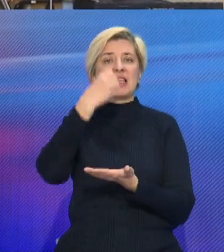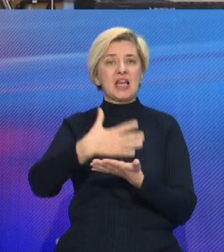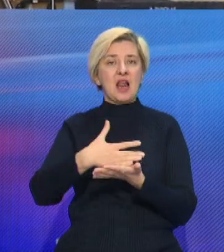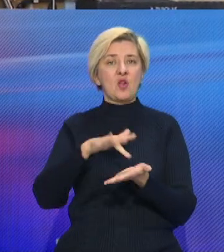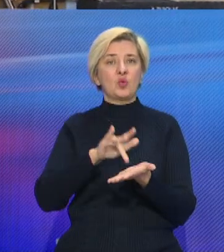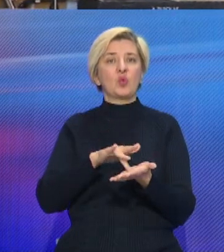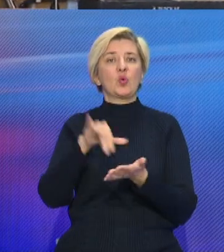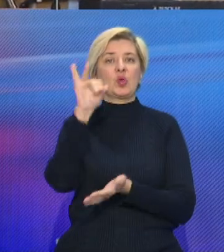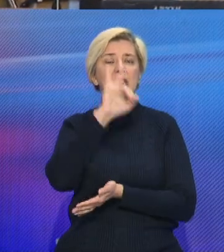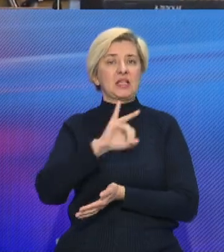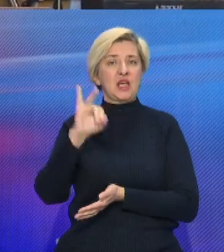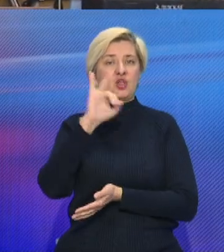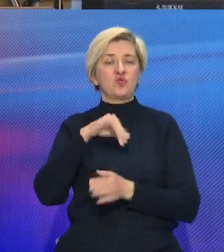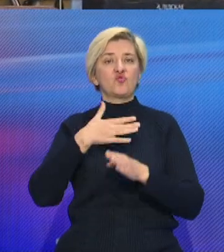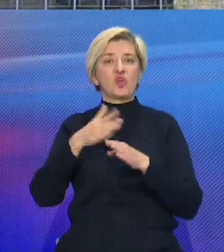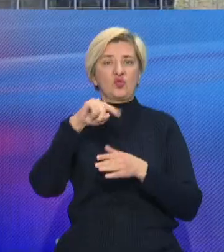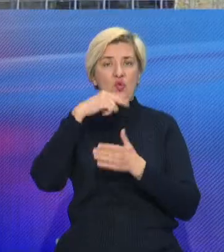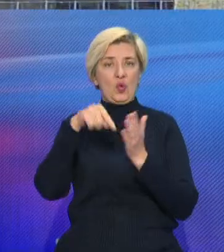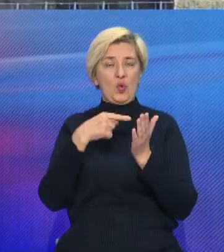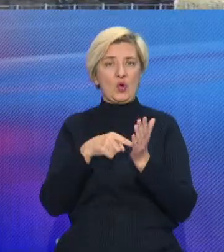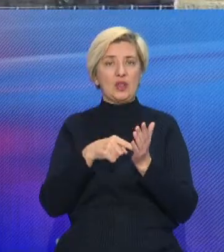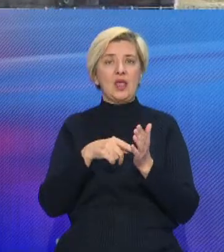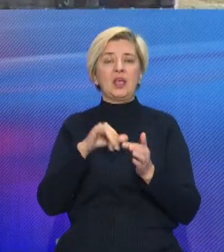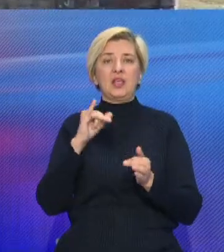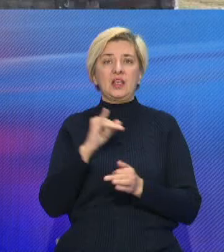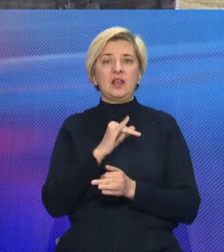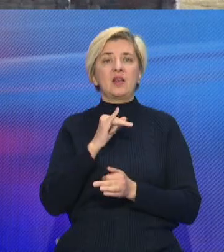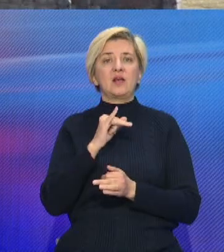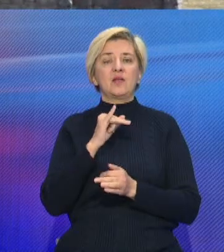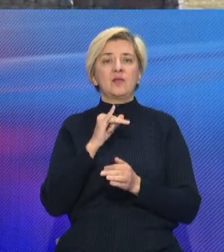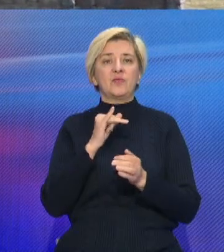Нёманам. І, безумоўна, новы выгляд, сэнс і функцыянал